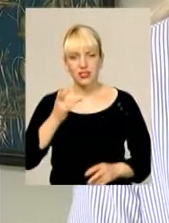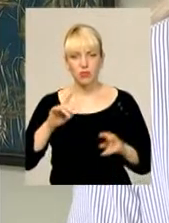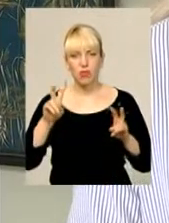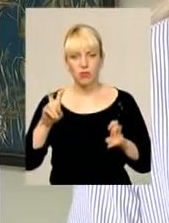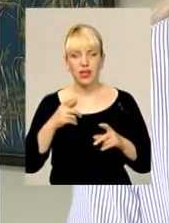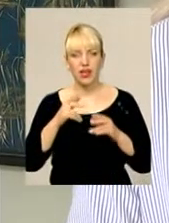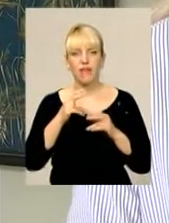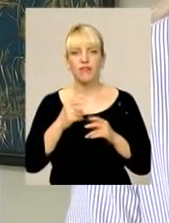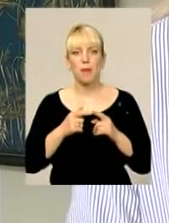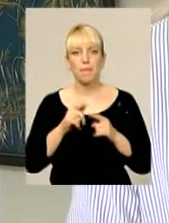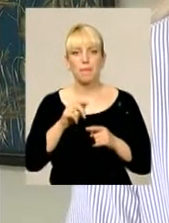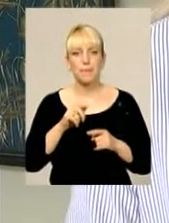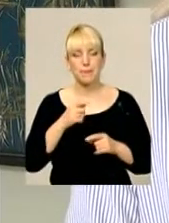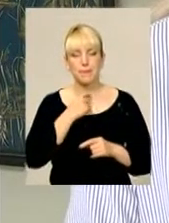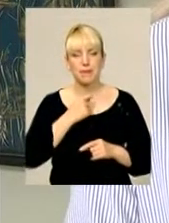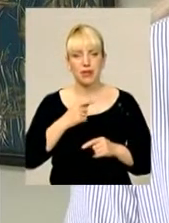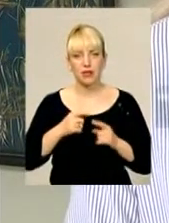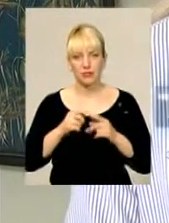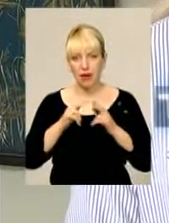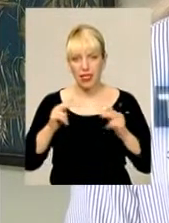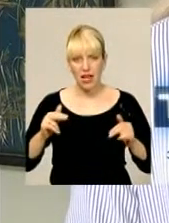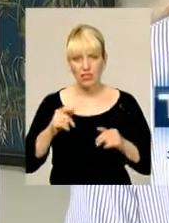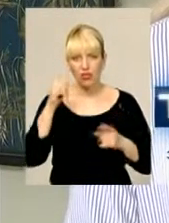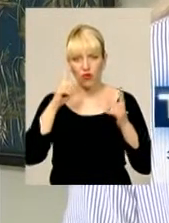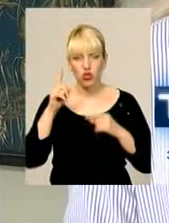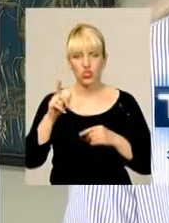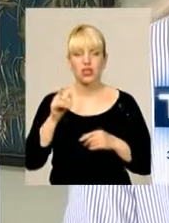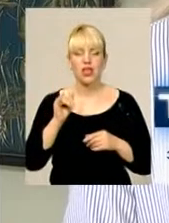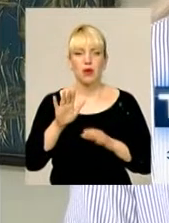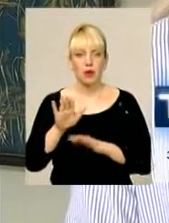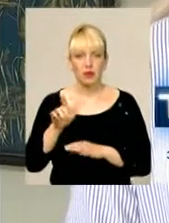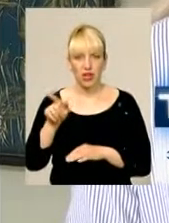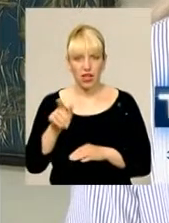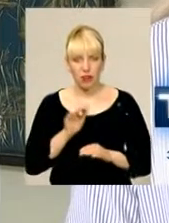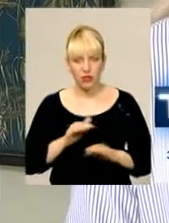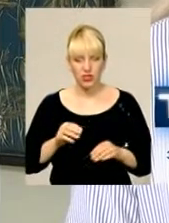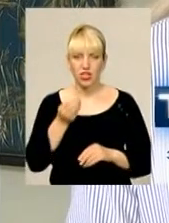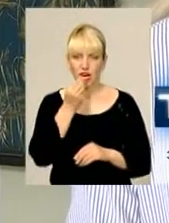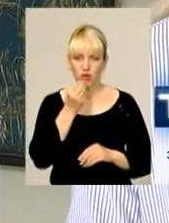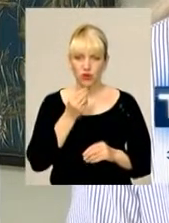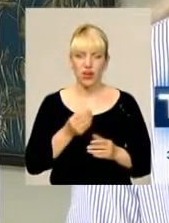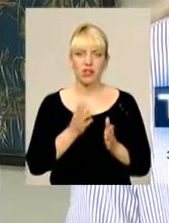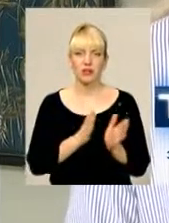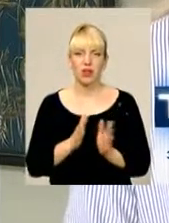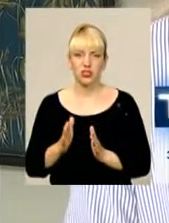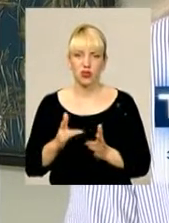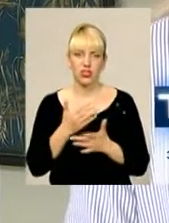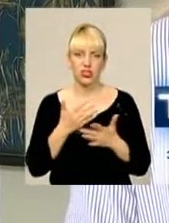теж відпочивають діти. Вони харчуються в 10-й школі, харчування збалансоване,